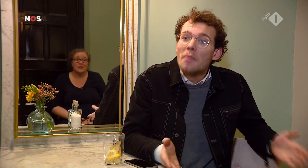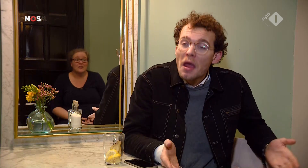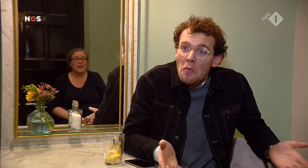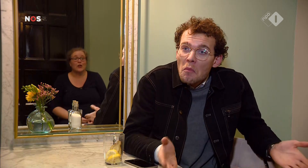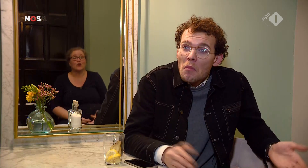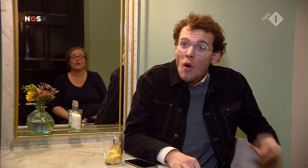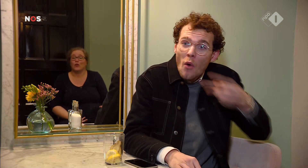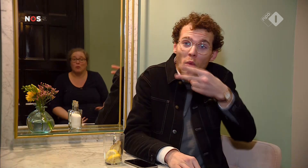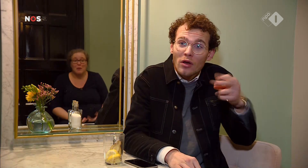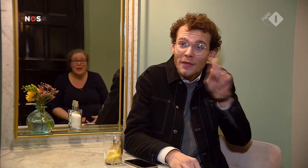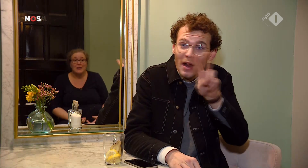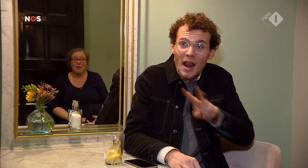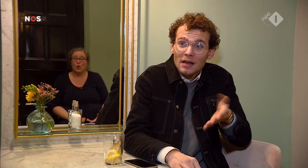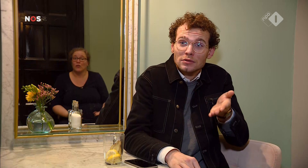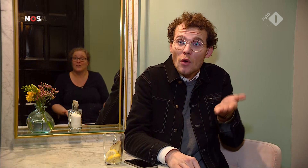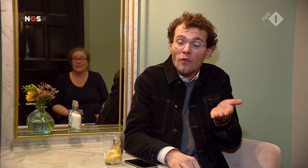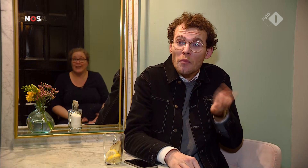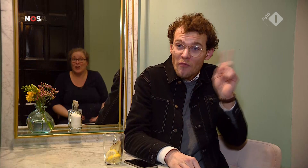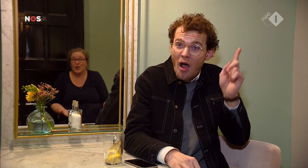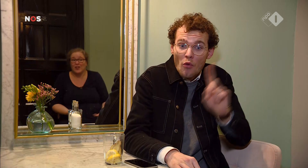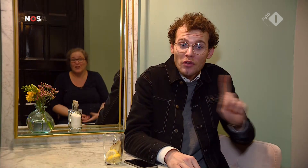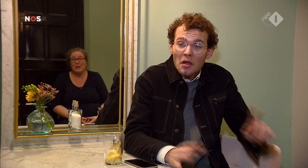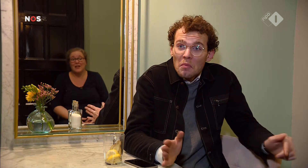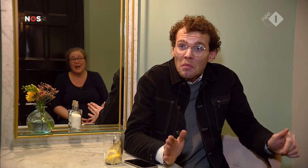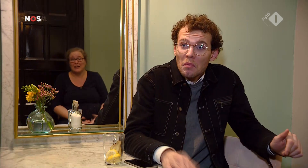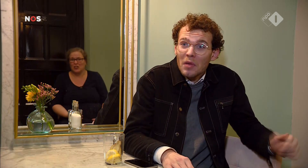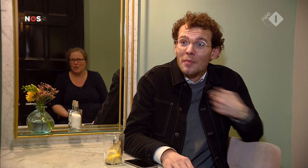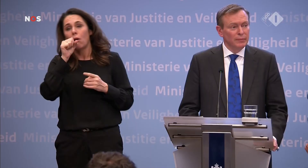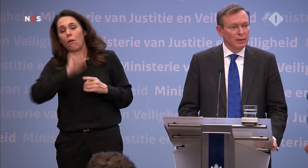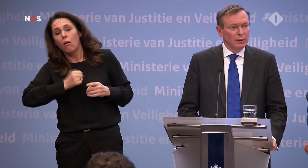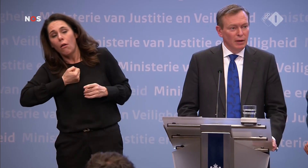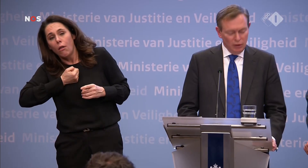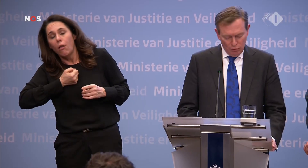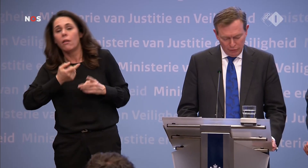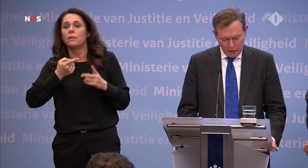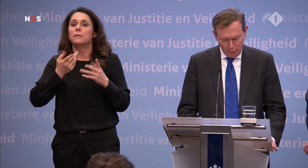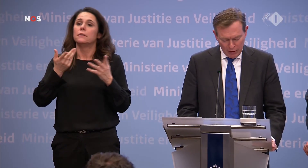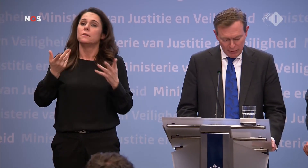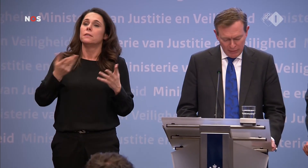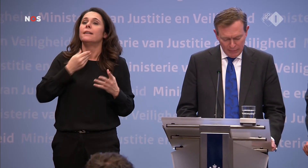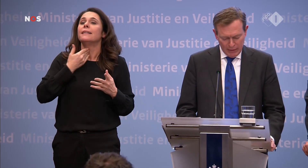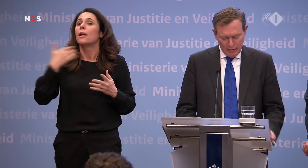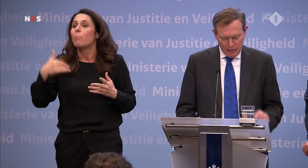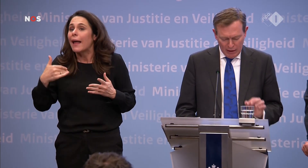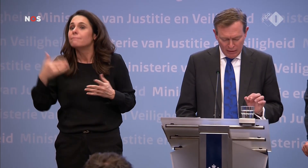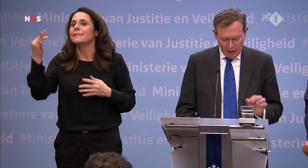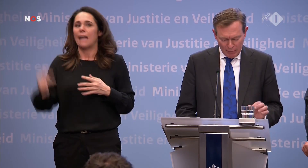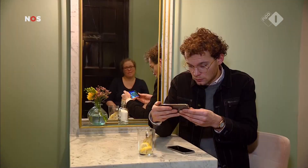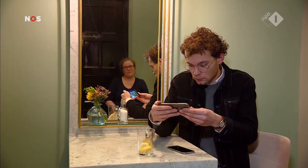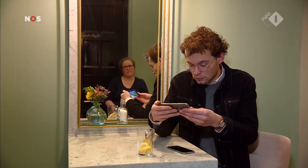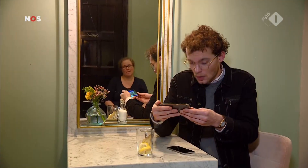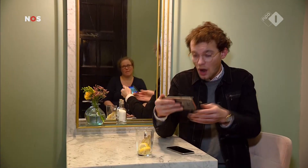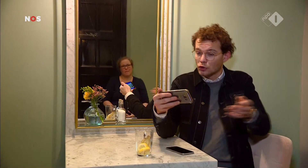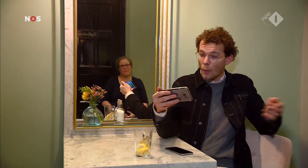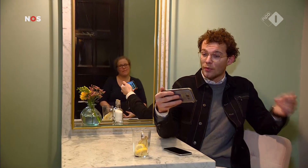of dat het niet serieus is. Valt het mee? Bij ondertiteling kun je dat niet meekrijgen. Is het waar of is het niet waar? En ik zie dat de regering zelfs nu een tolk